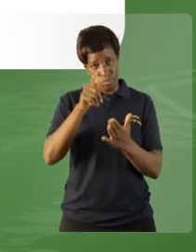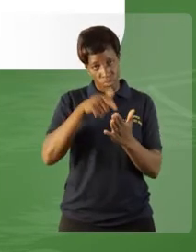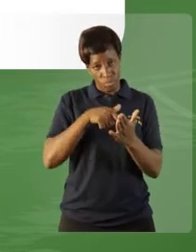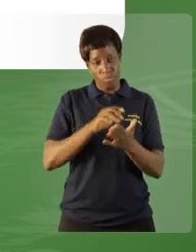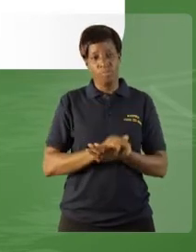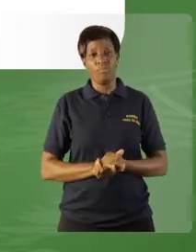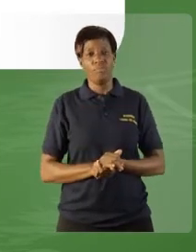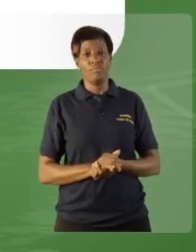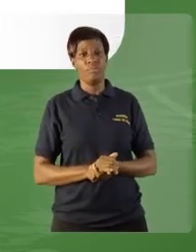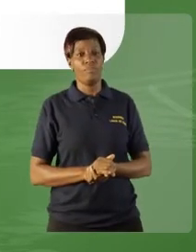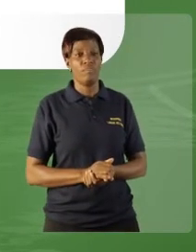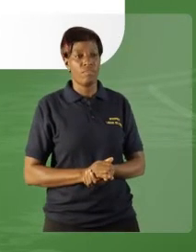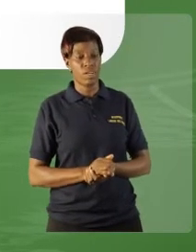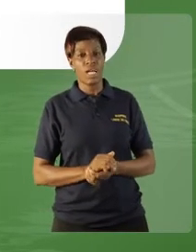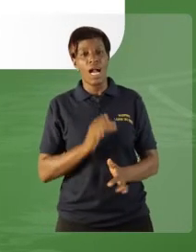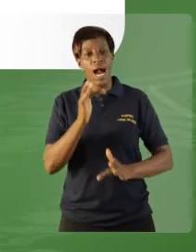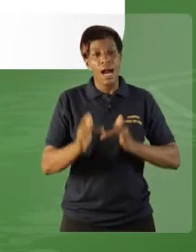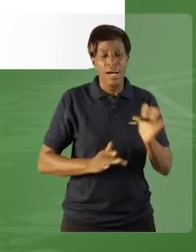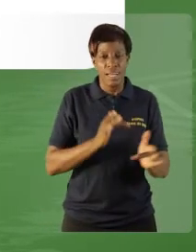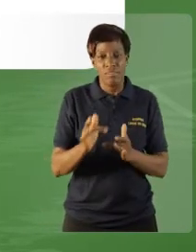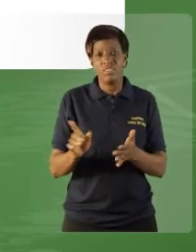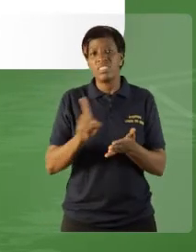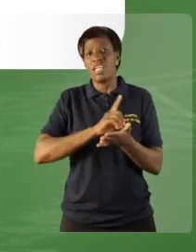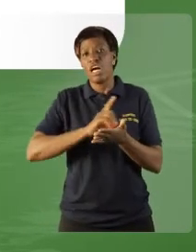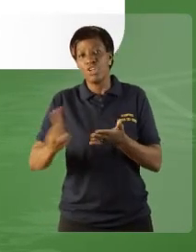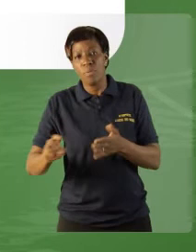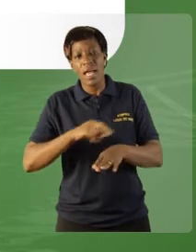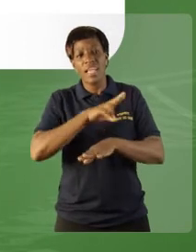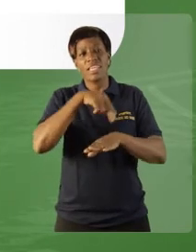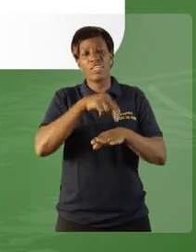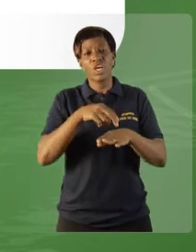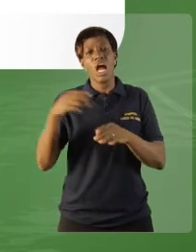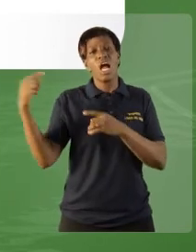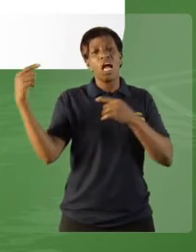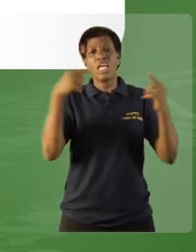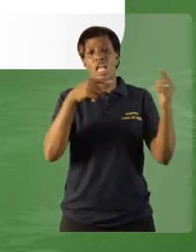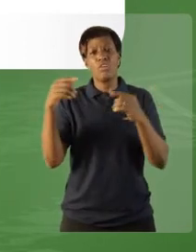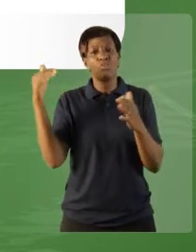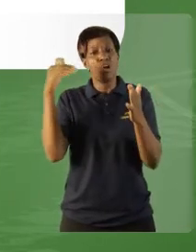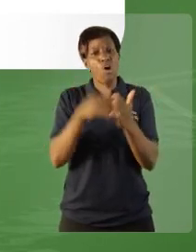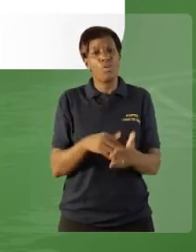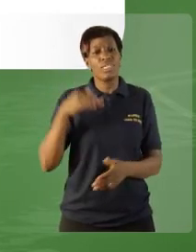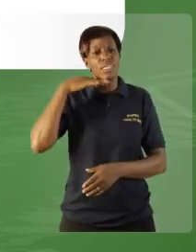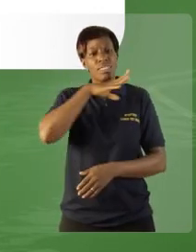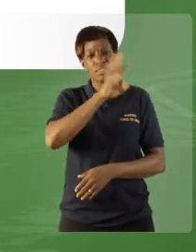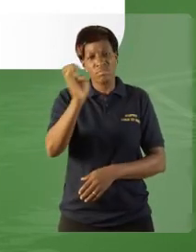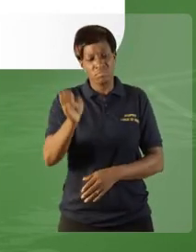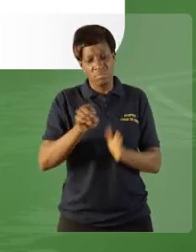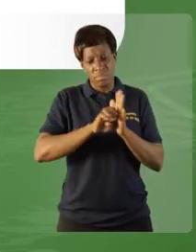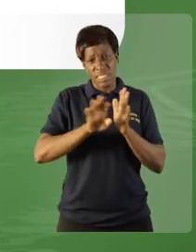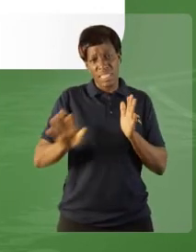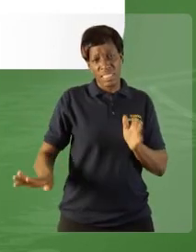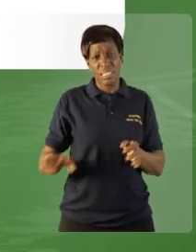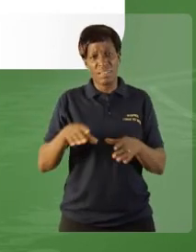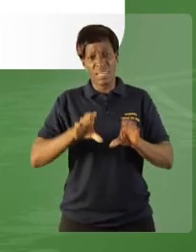Et nous lisons. À la faveur de la Semaine nationale de la lutte contre l'insalubrité, des élèves